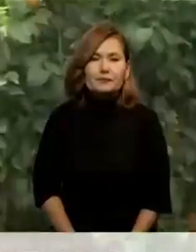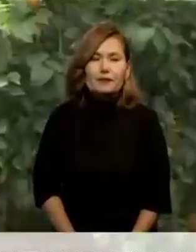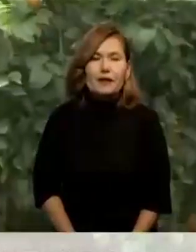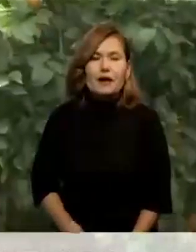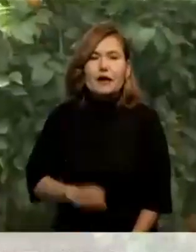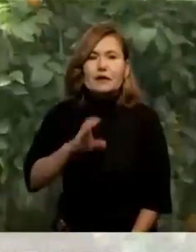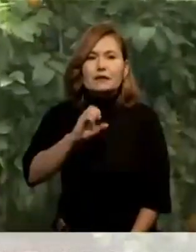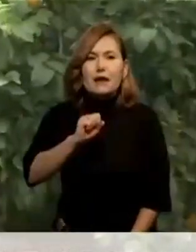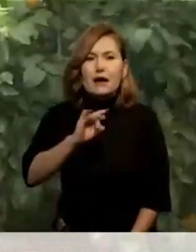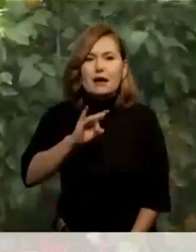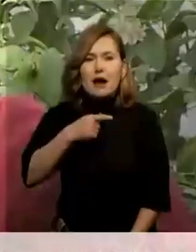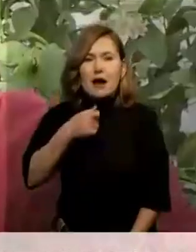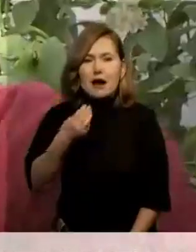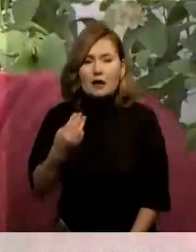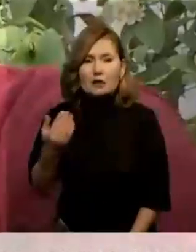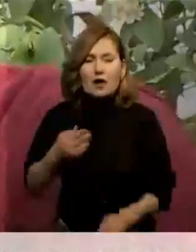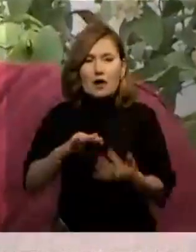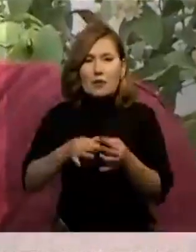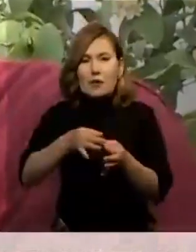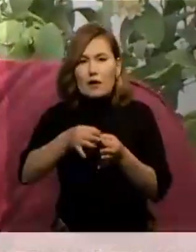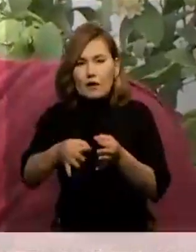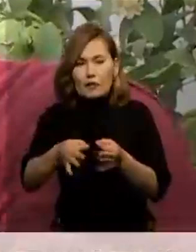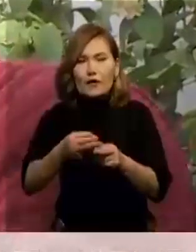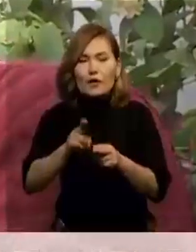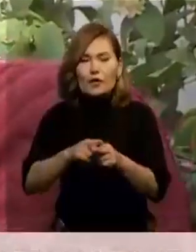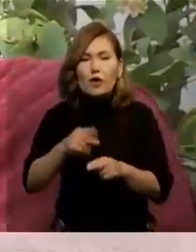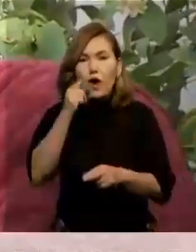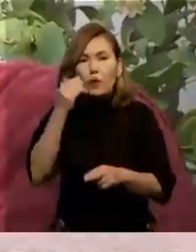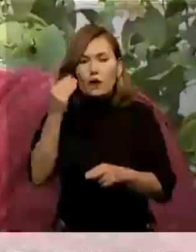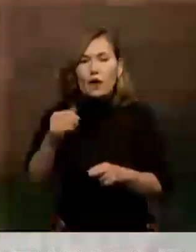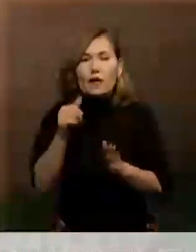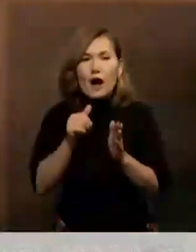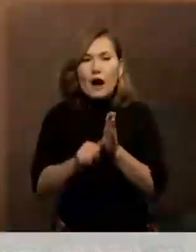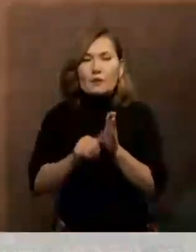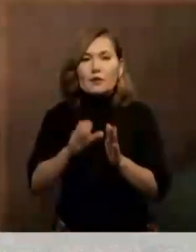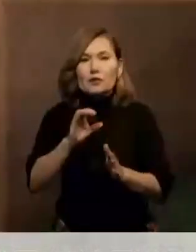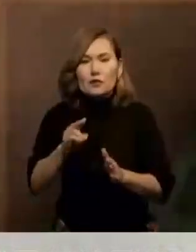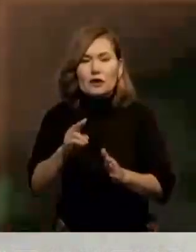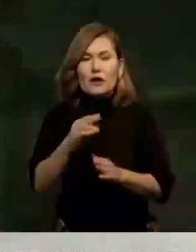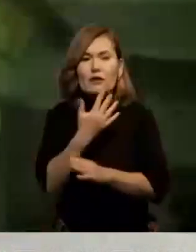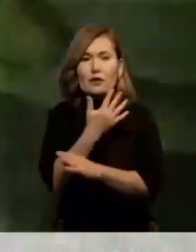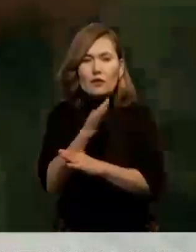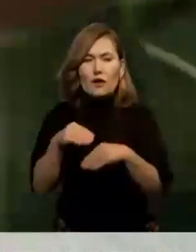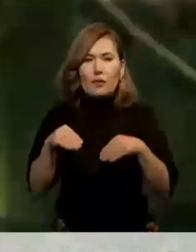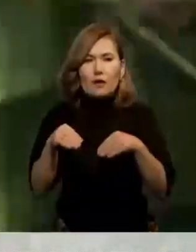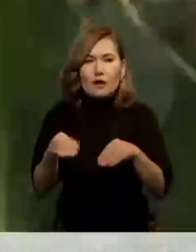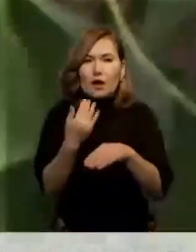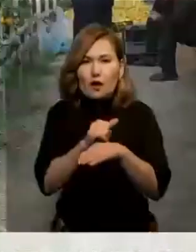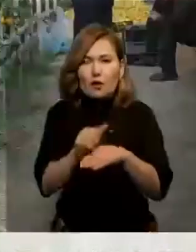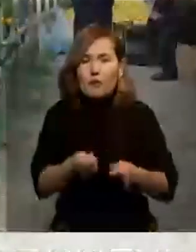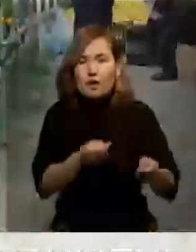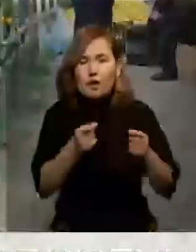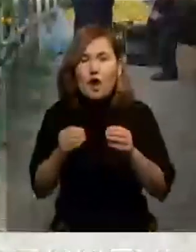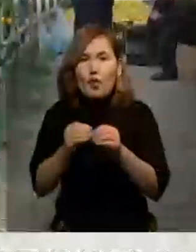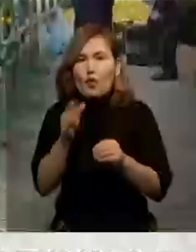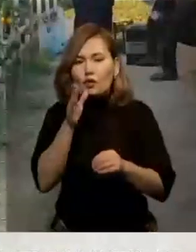Сарағаш ауданы Бағыс елді мекенінің тұрғыны Манатәлі Таңсықбаев үйіргесіндегі 60-70 жылжайға лимон өсіреді. Мейір сұрыпты лимонның көшетін 10 жыл